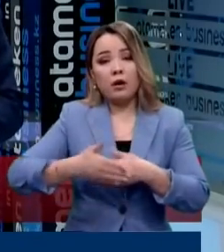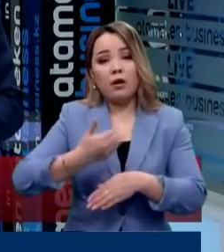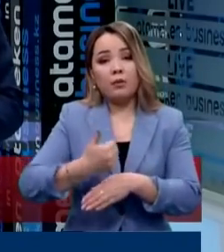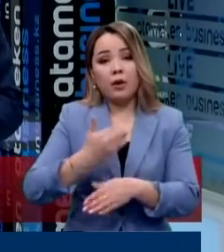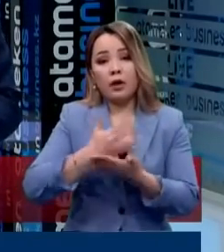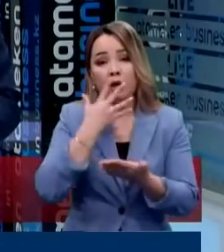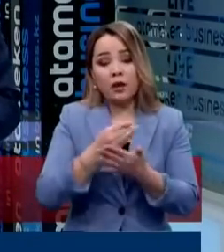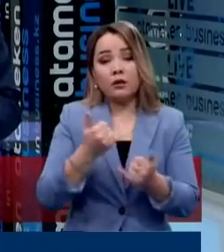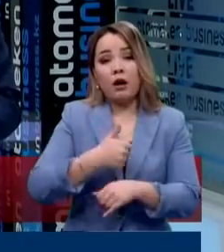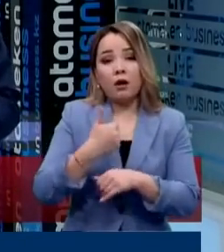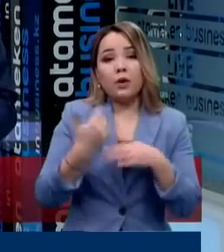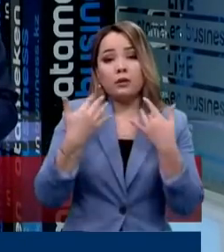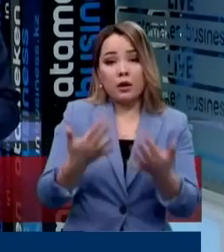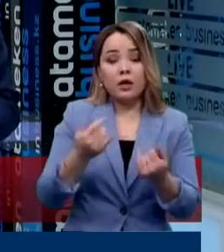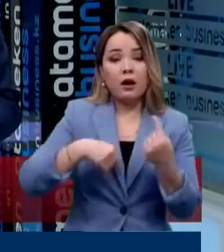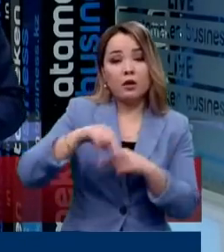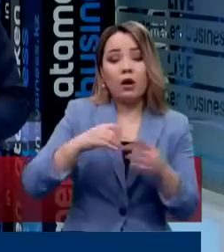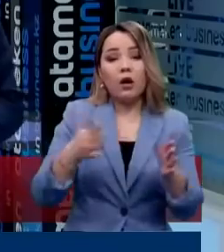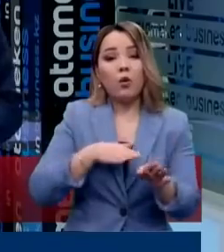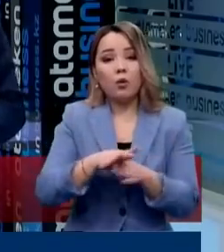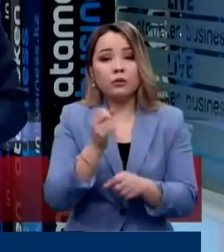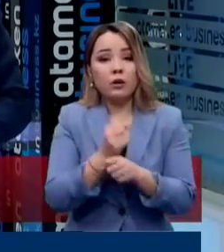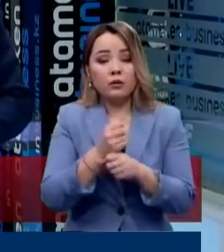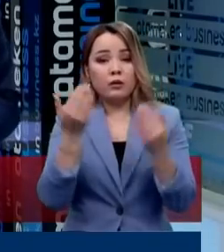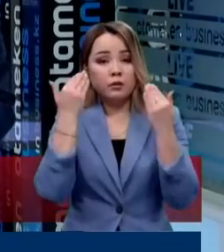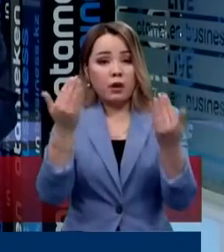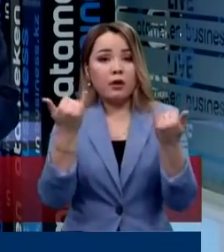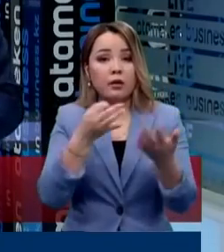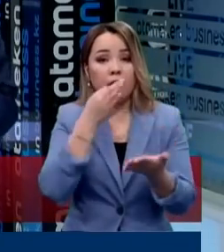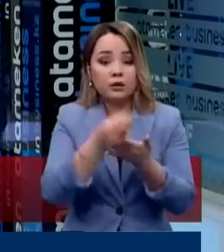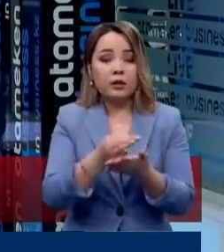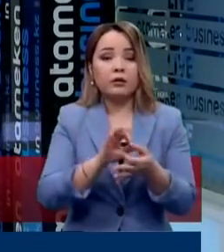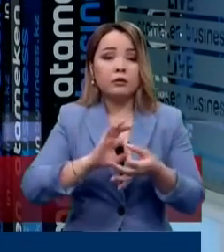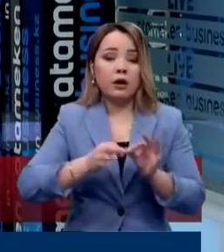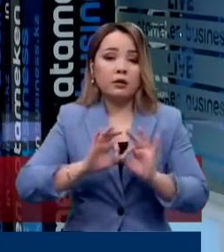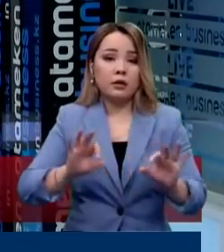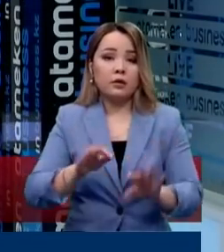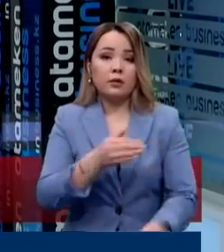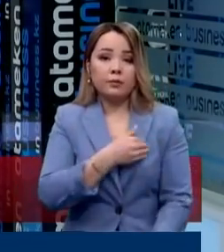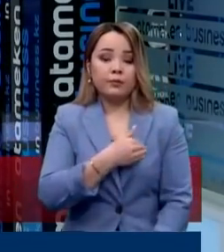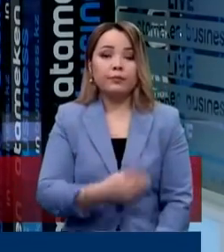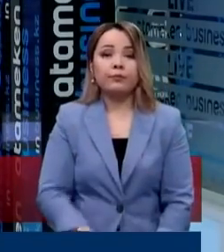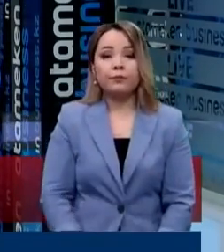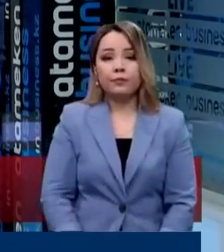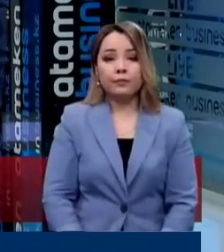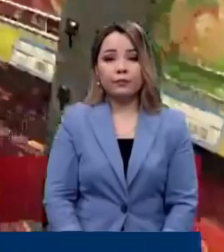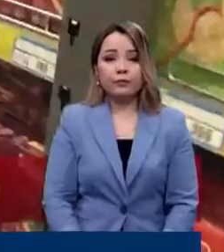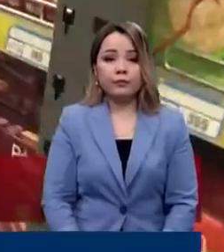мүмкін. Әкім қойған талапты кәсіпкерлер қалай орындауда, өңірдегі тілшіміз Гүлнұр Мұратқызы біліп қайтты.